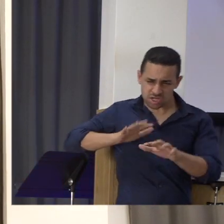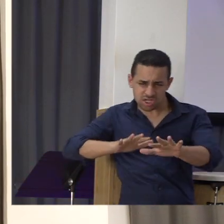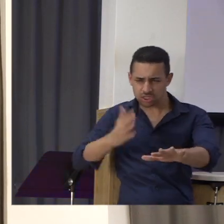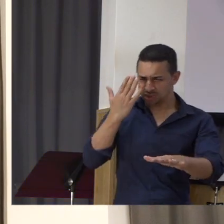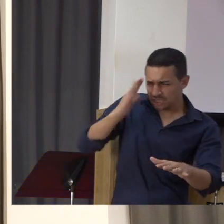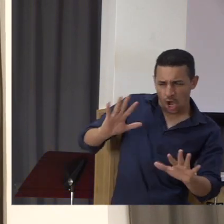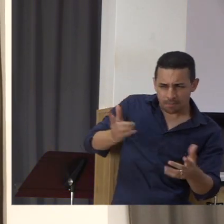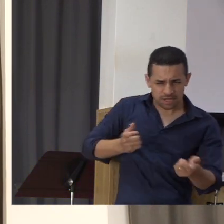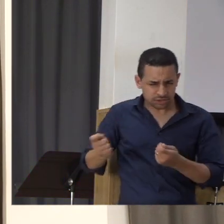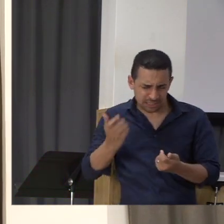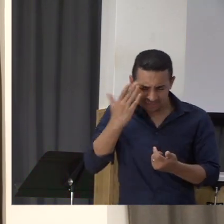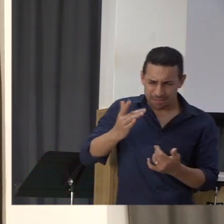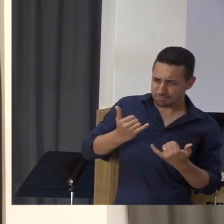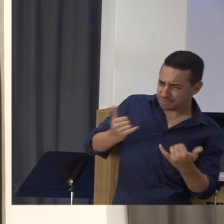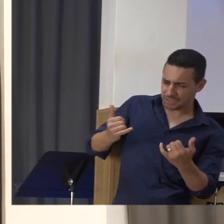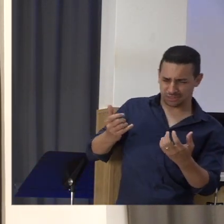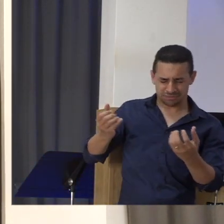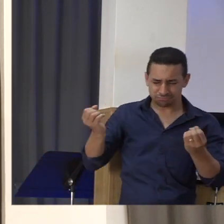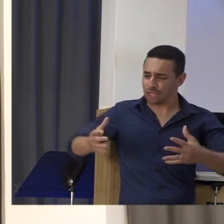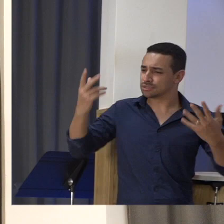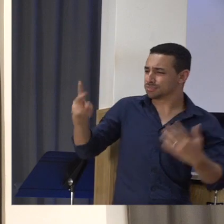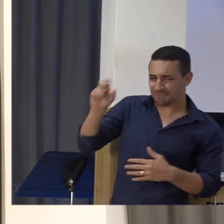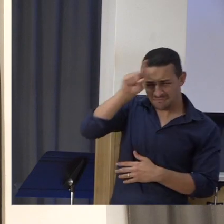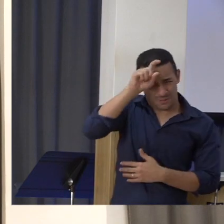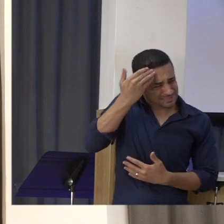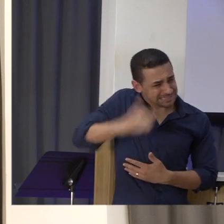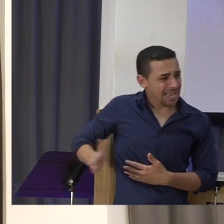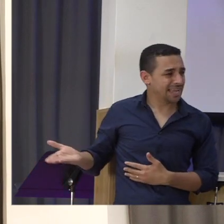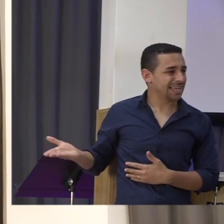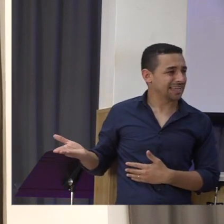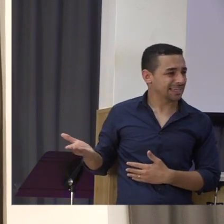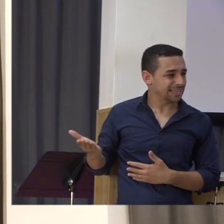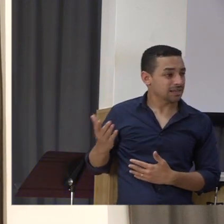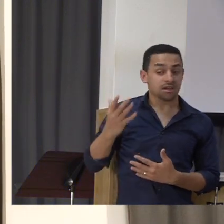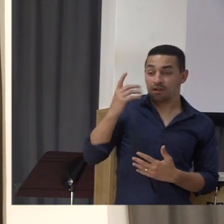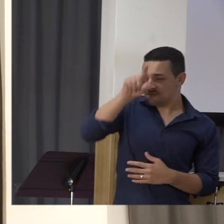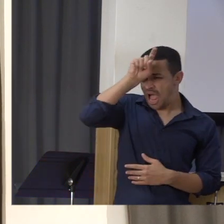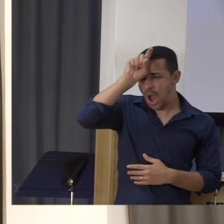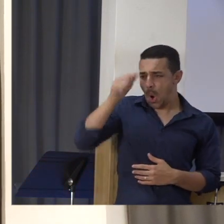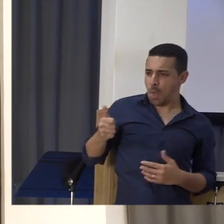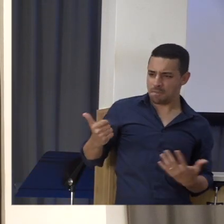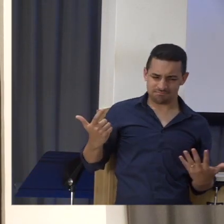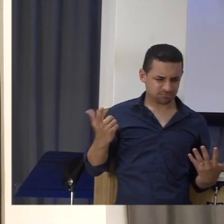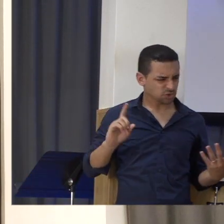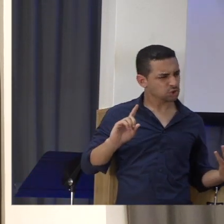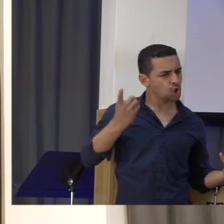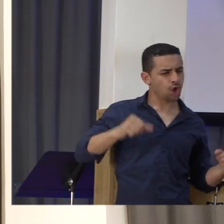a vu la puissance magique de Pharaon. Pharaon était un dieu